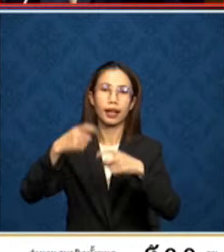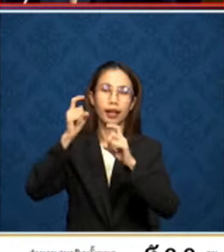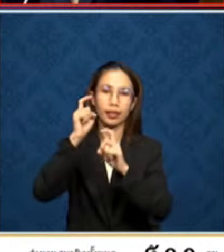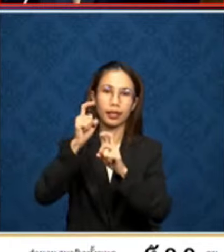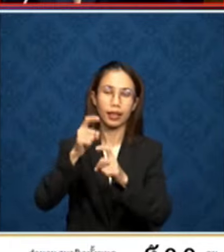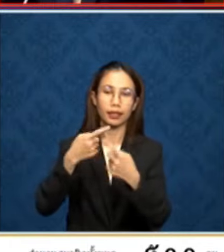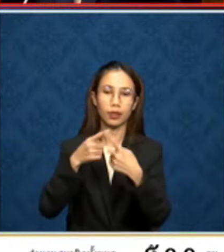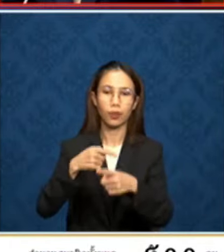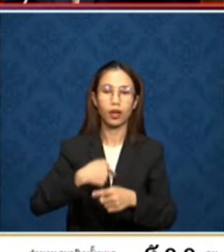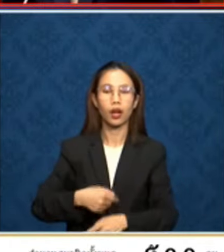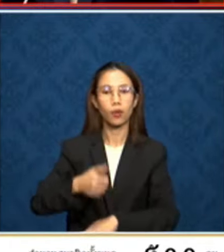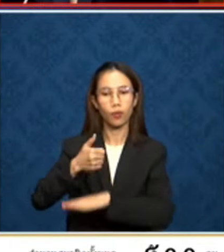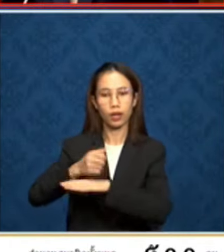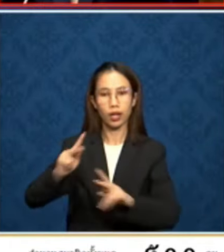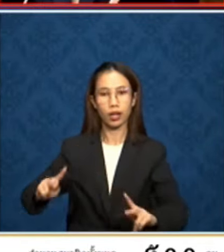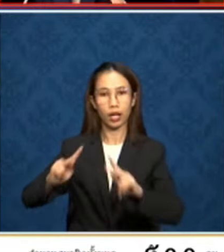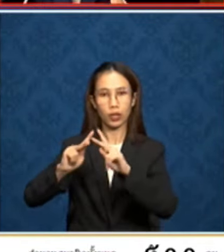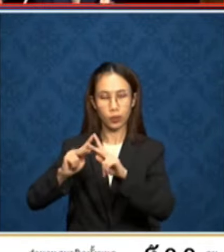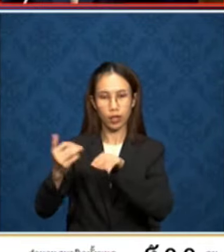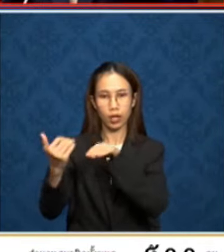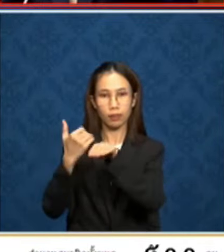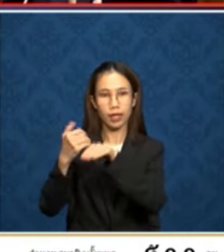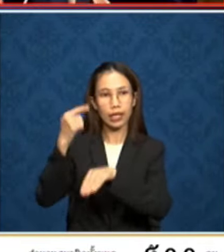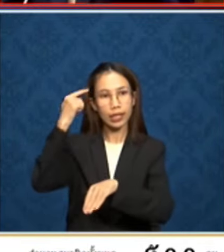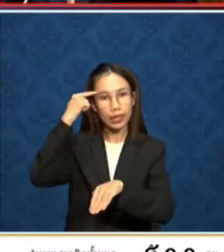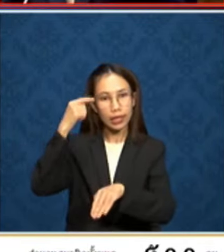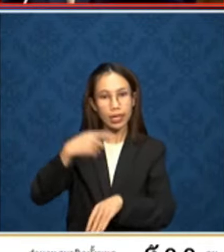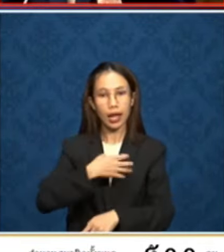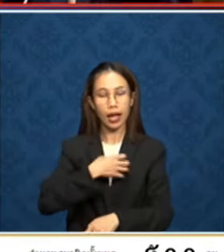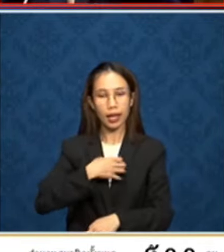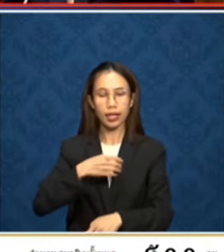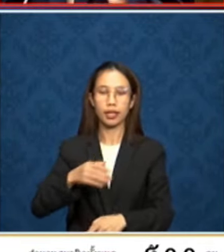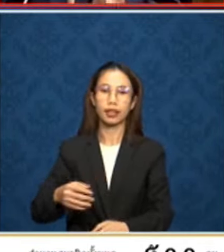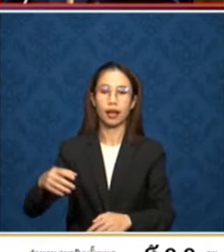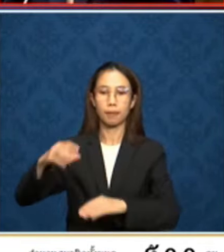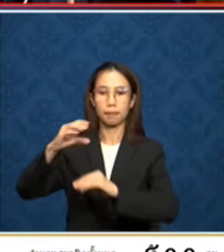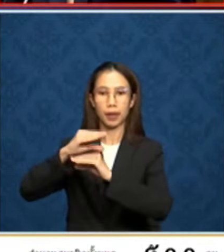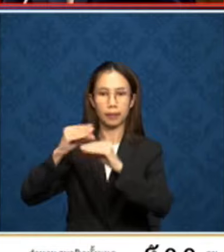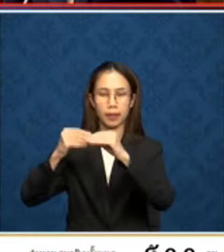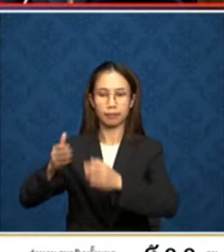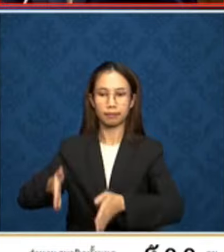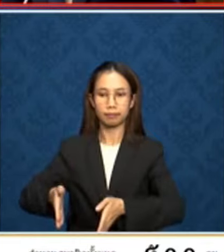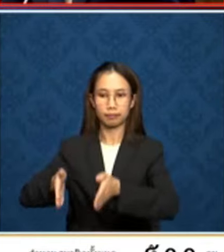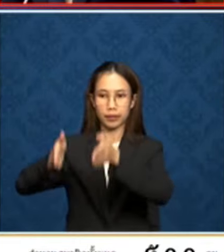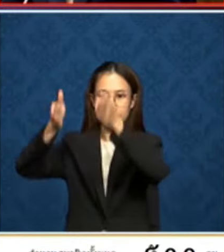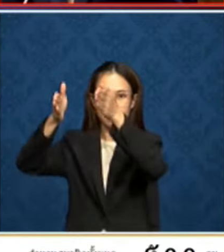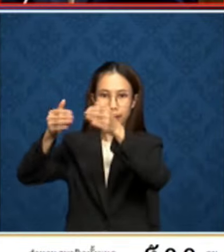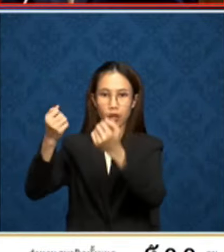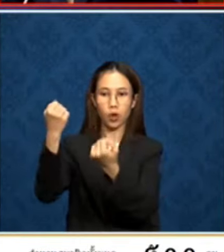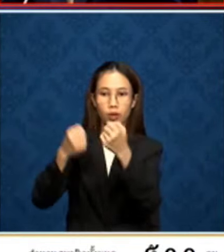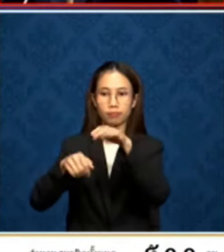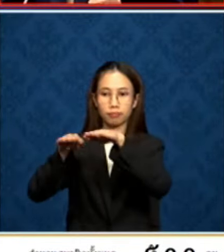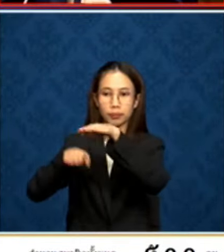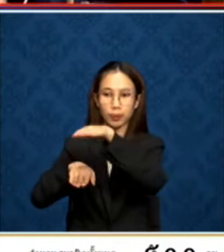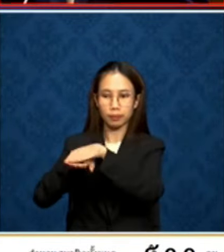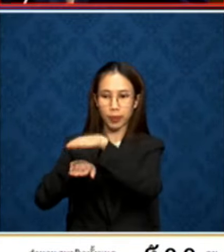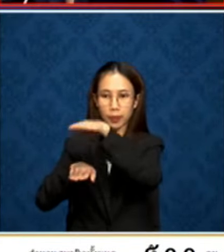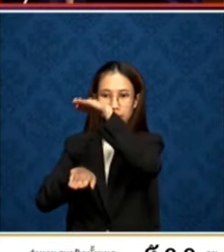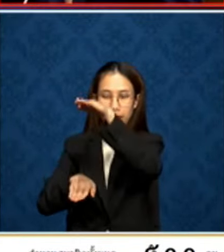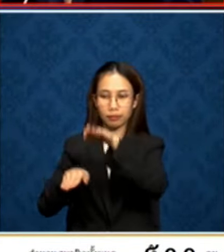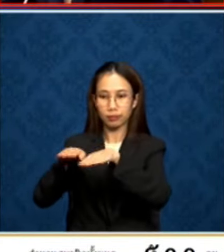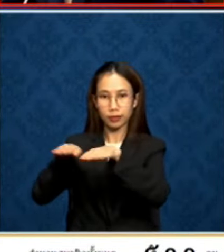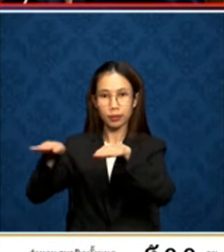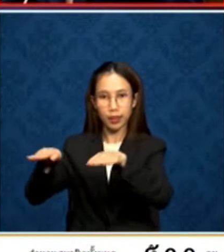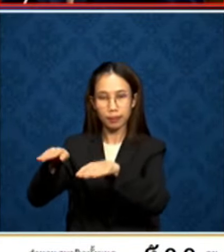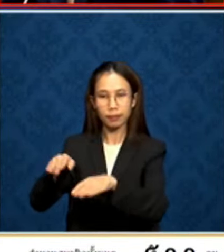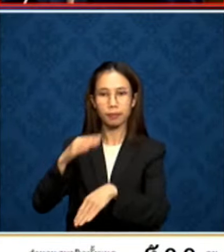รัฐมนตรีนะคะเห็นชอบกับเรื่องของการก่อสร้างอาคารจอดรถแนวตั้งนะคะที่เอ่อตามแนวความคิดการ